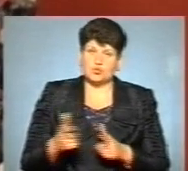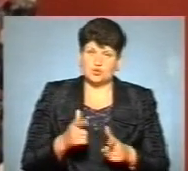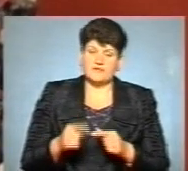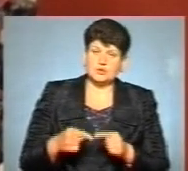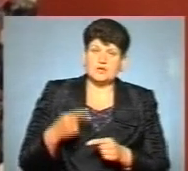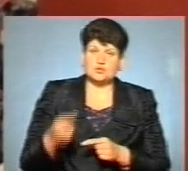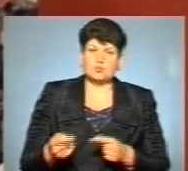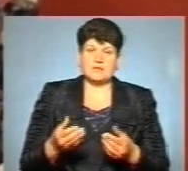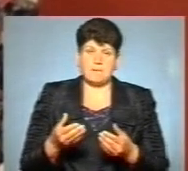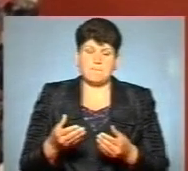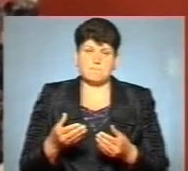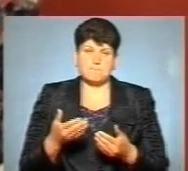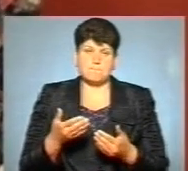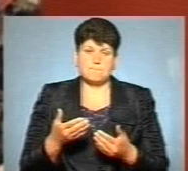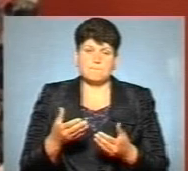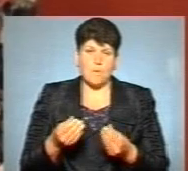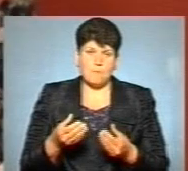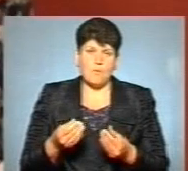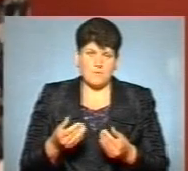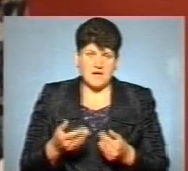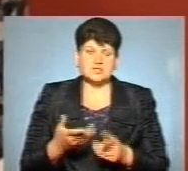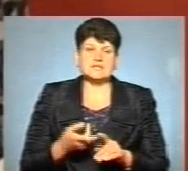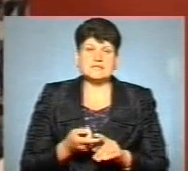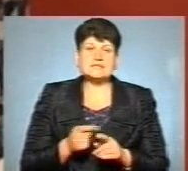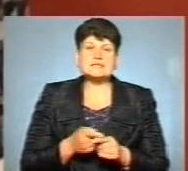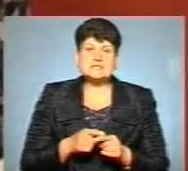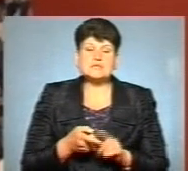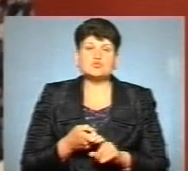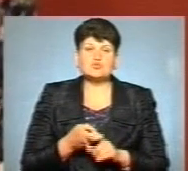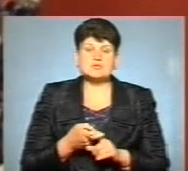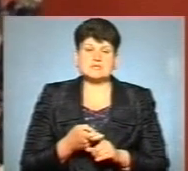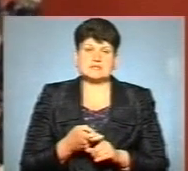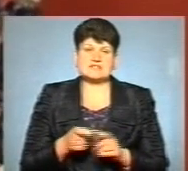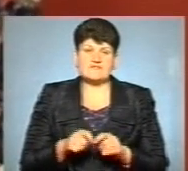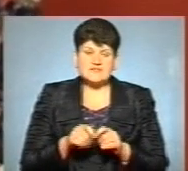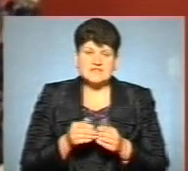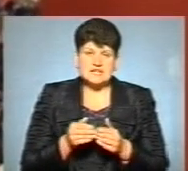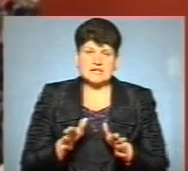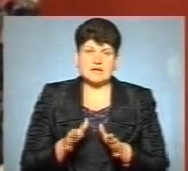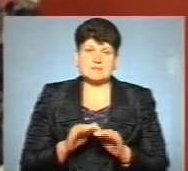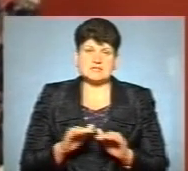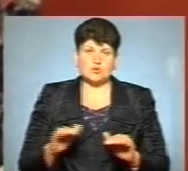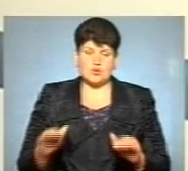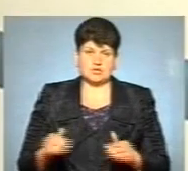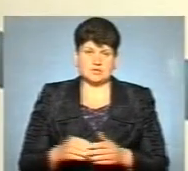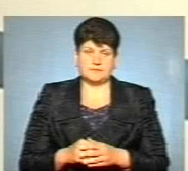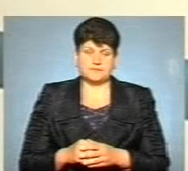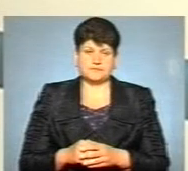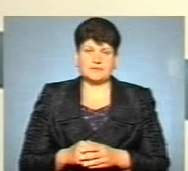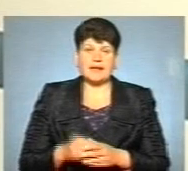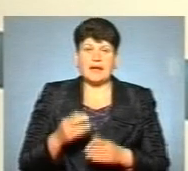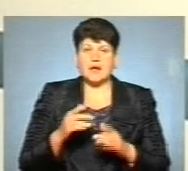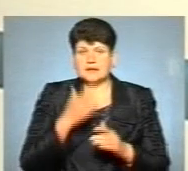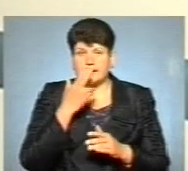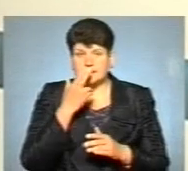наступних пом'якшень, зокрема, зараз стосується це в першу чергу відкриття садочків, повернення громадського транспорту. Ну, назва «адаптивний